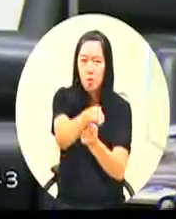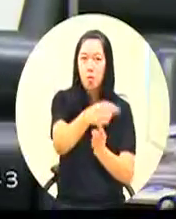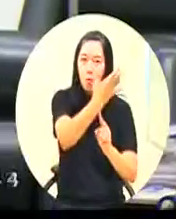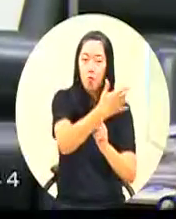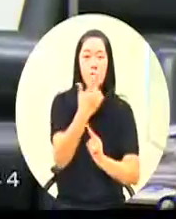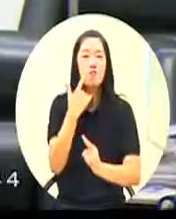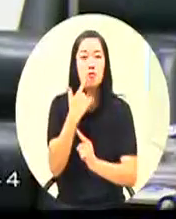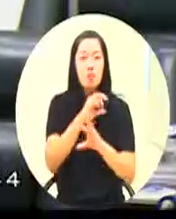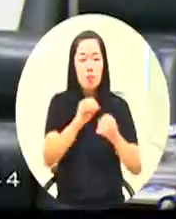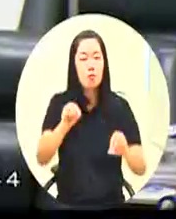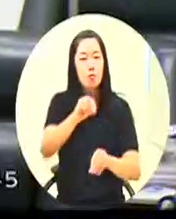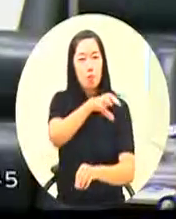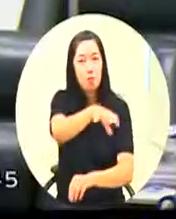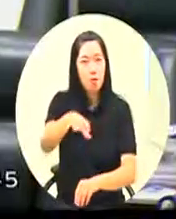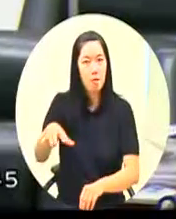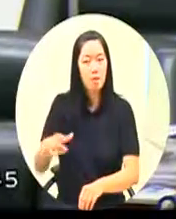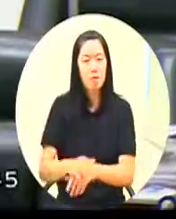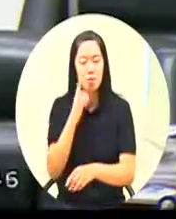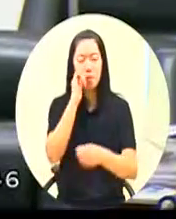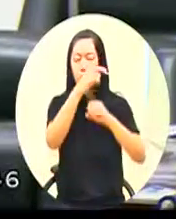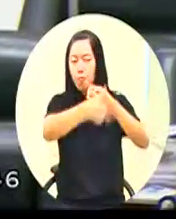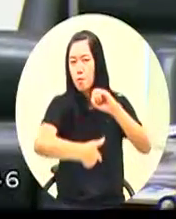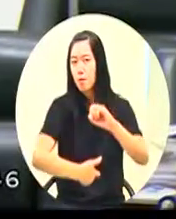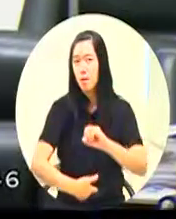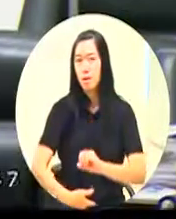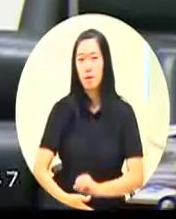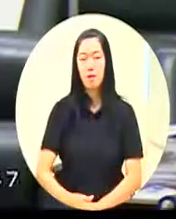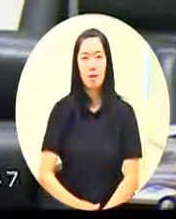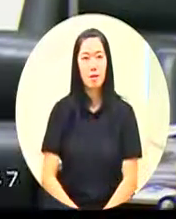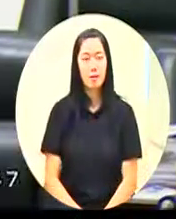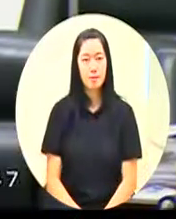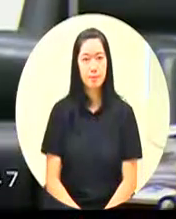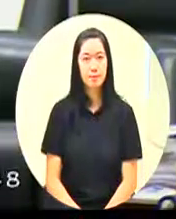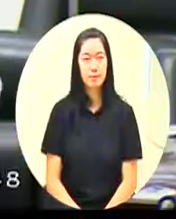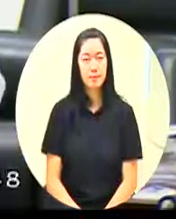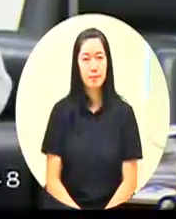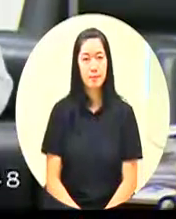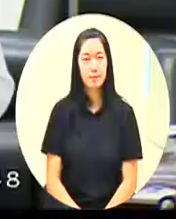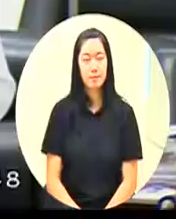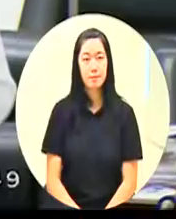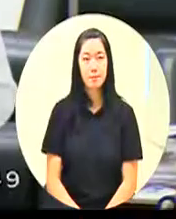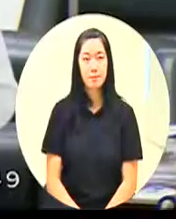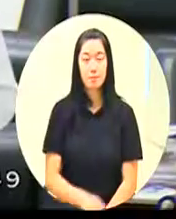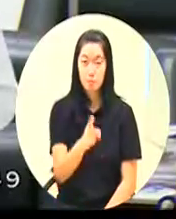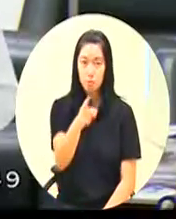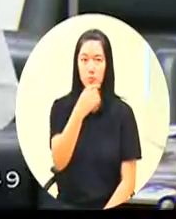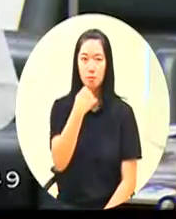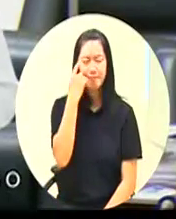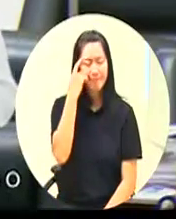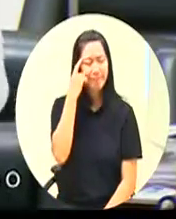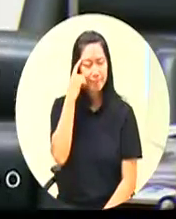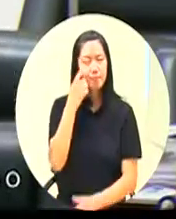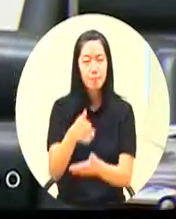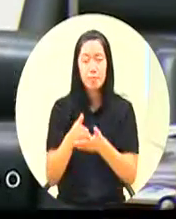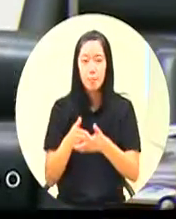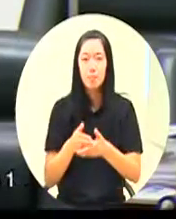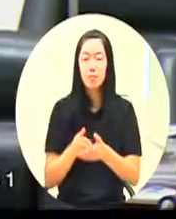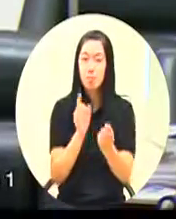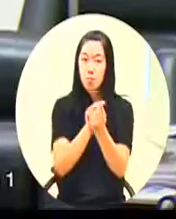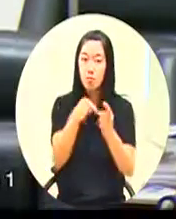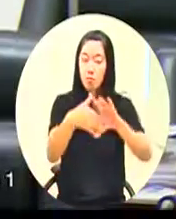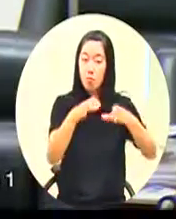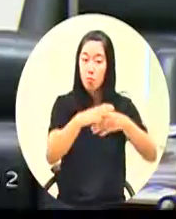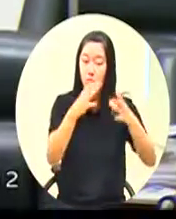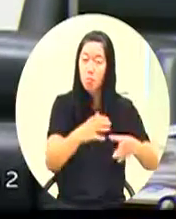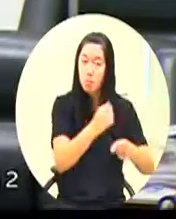作不存在一样。好，我想局长你好好去思考一下，对于文化建设